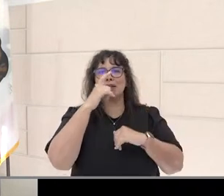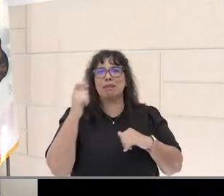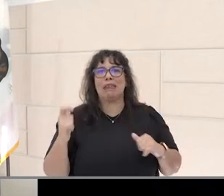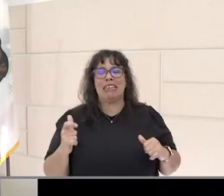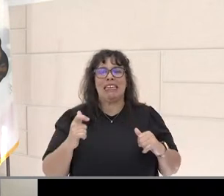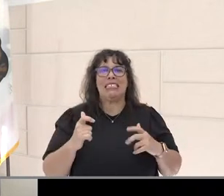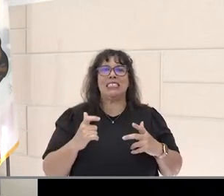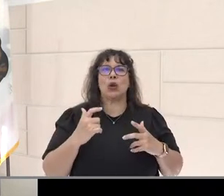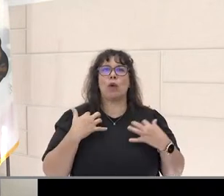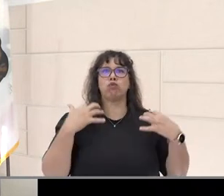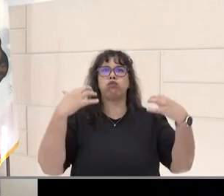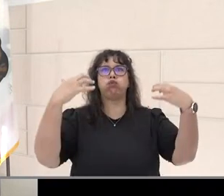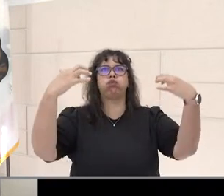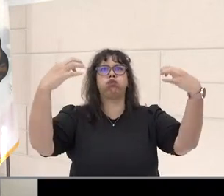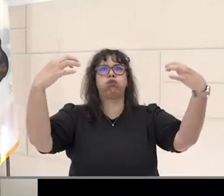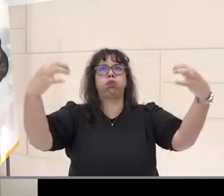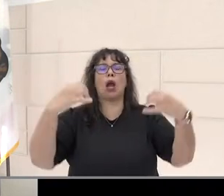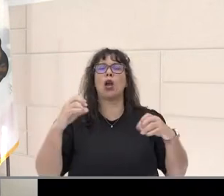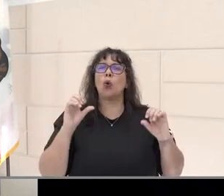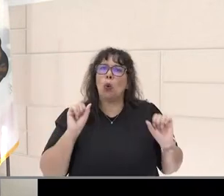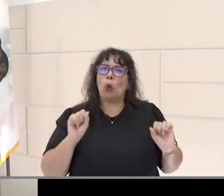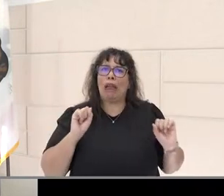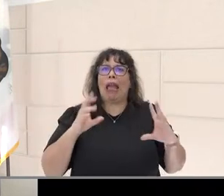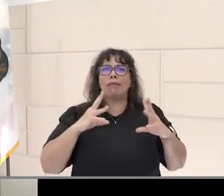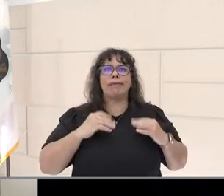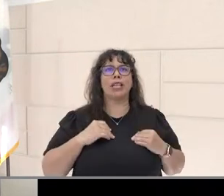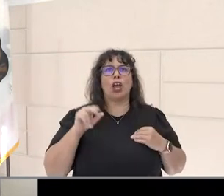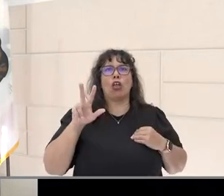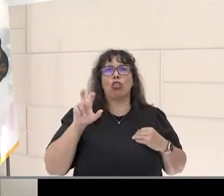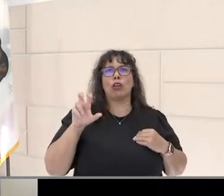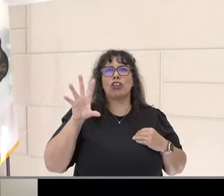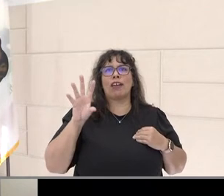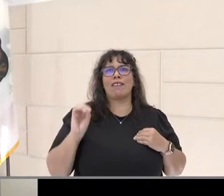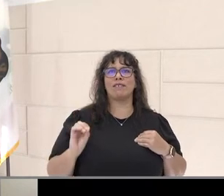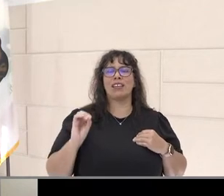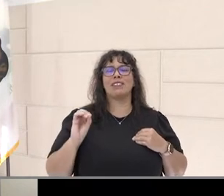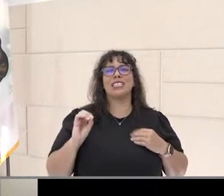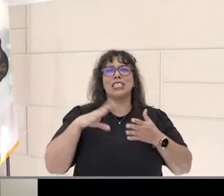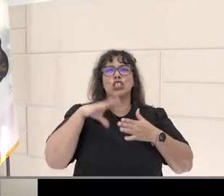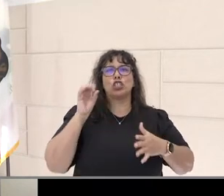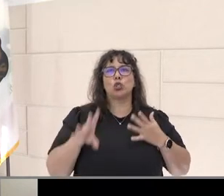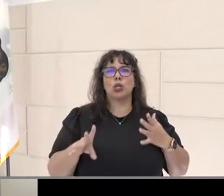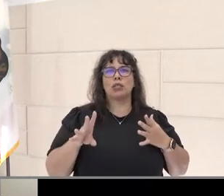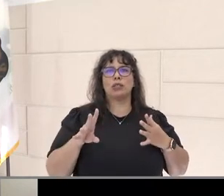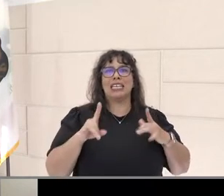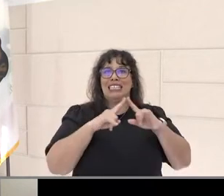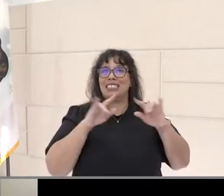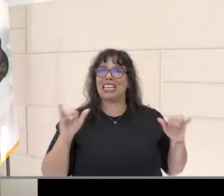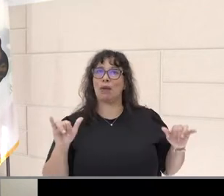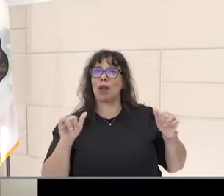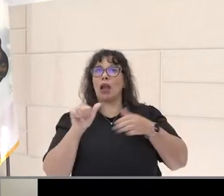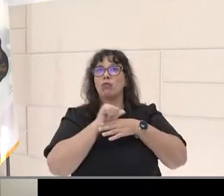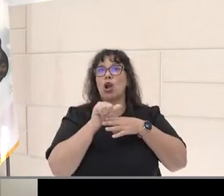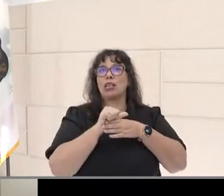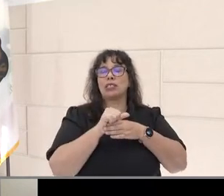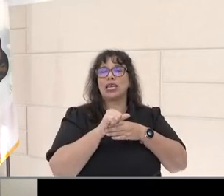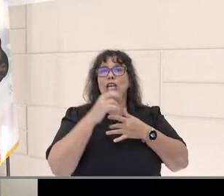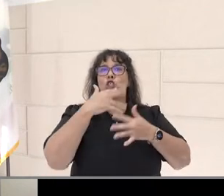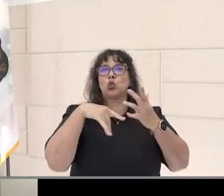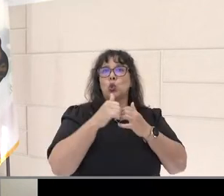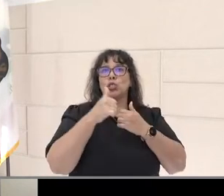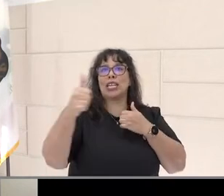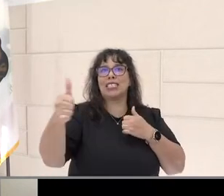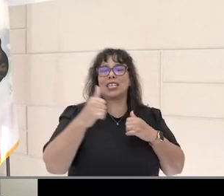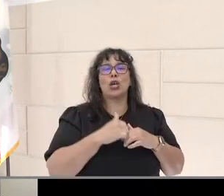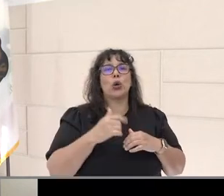យើងបានធ្វើពិធីពិកនិចហើយដល់មូលហើយថាយើងមានកន្លែងហាត់កីឡានឹងវាធំយើងអាចប្រើកន្លែងនឹងឯង